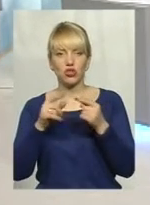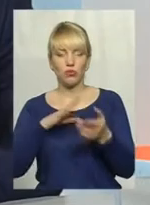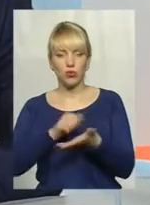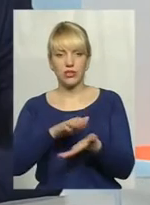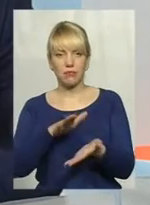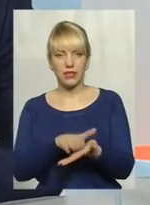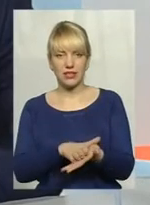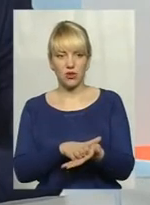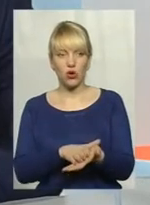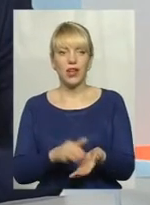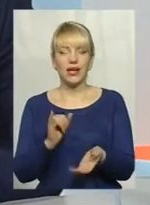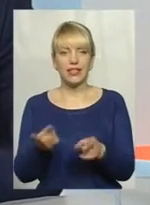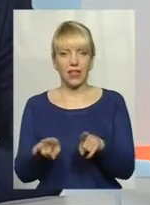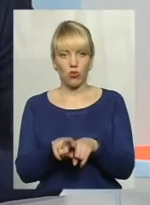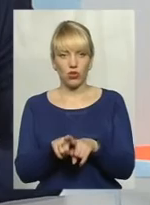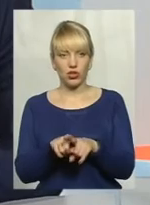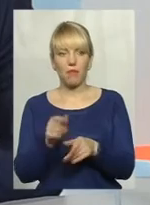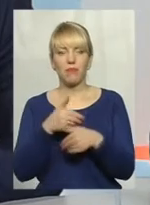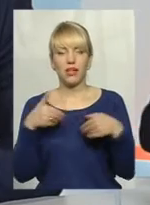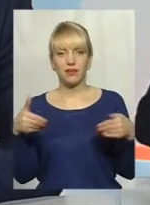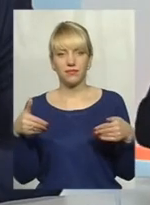прописано. Також ми